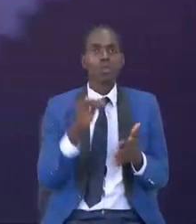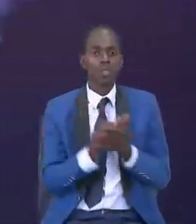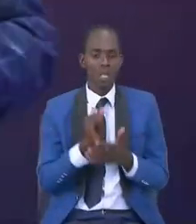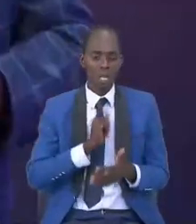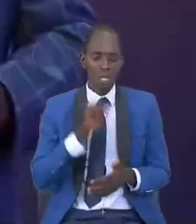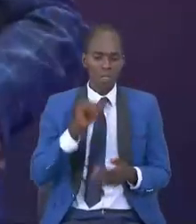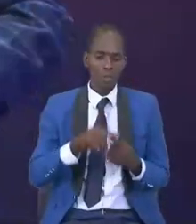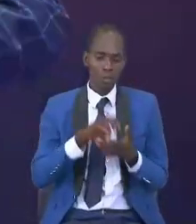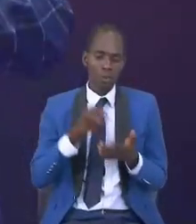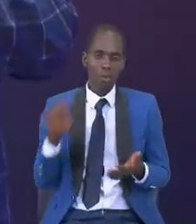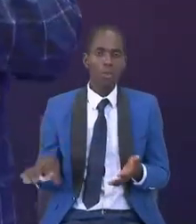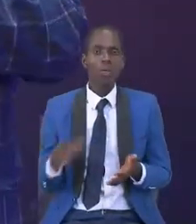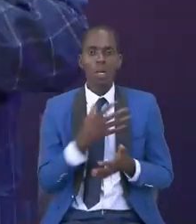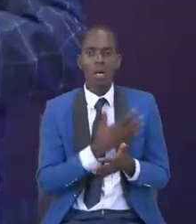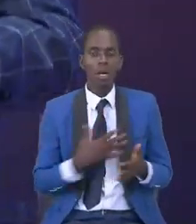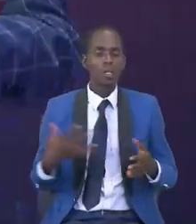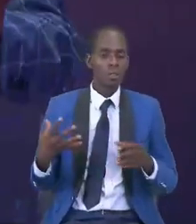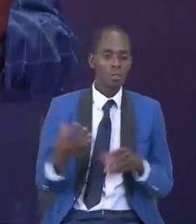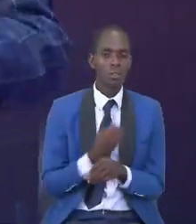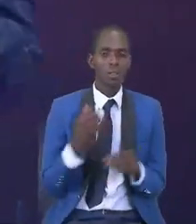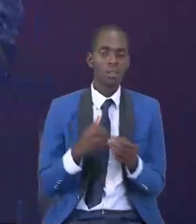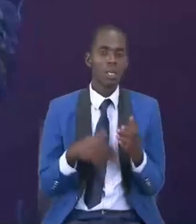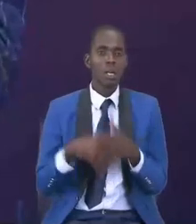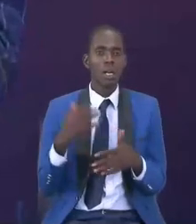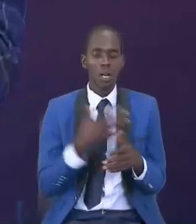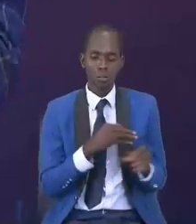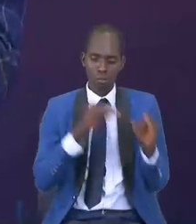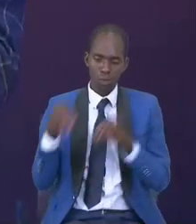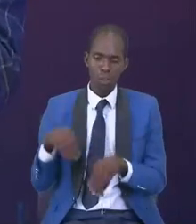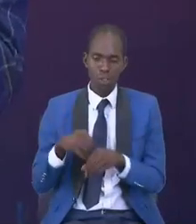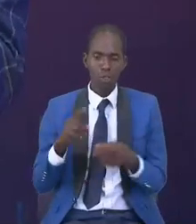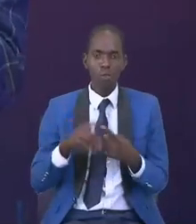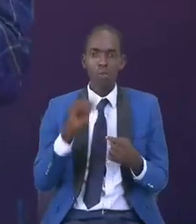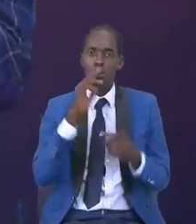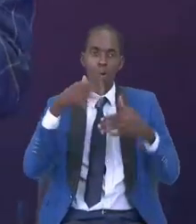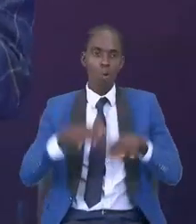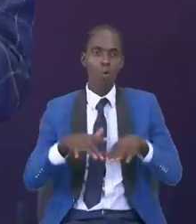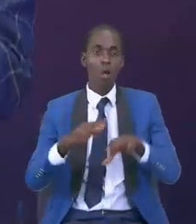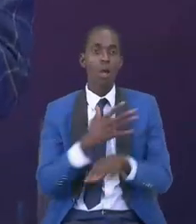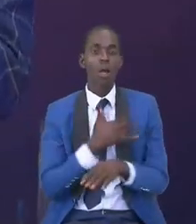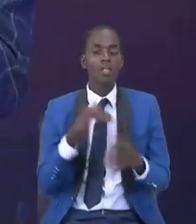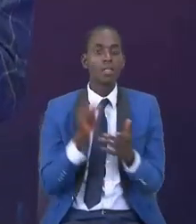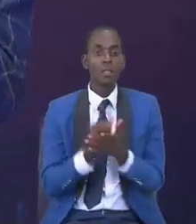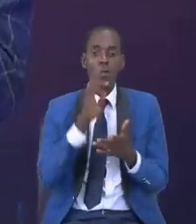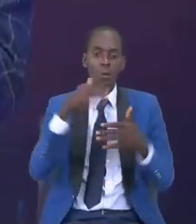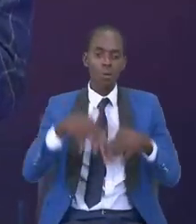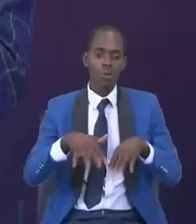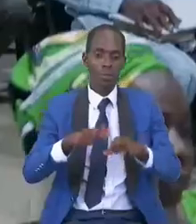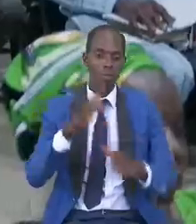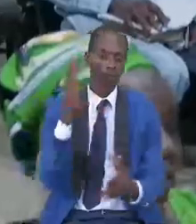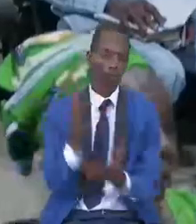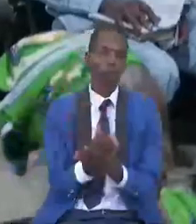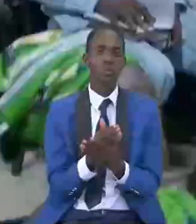Jonas et le jetèrent dans la mer et la fureur de la mer s'apaisa. La tempête de ta vie